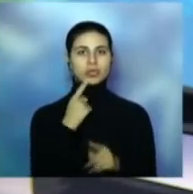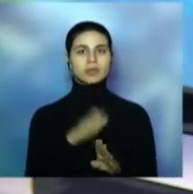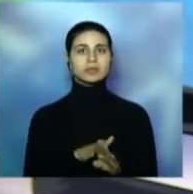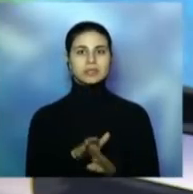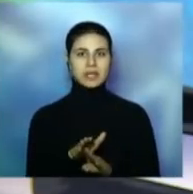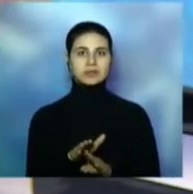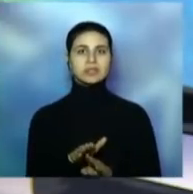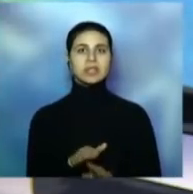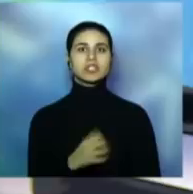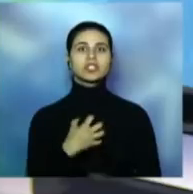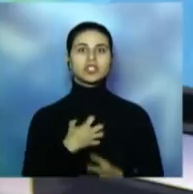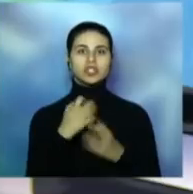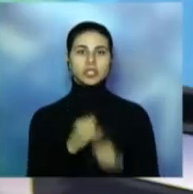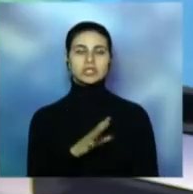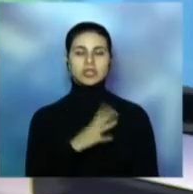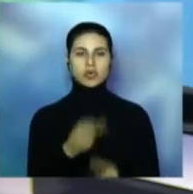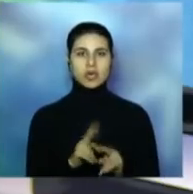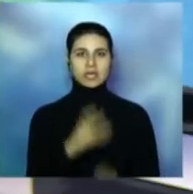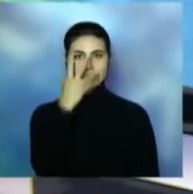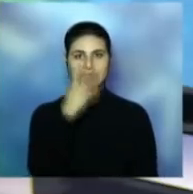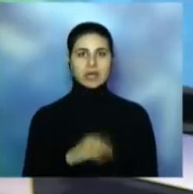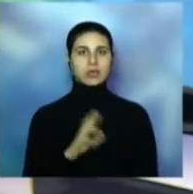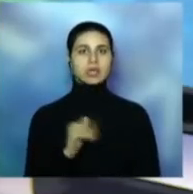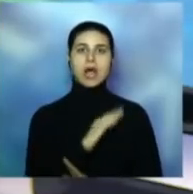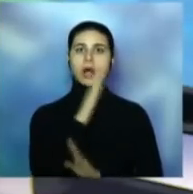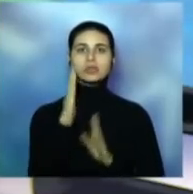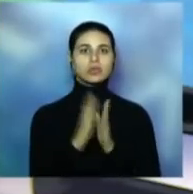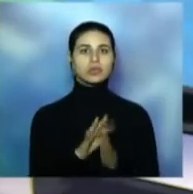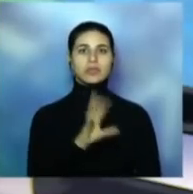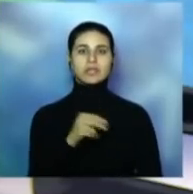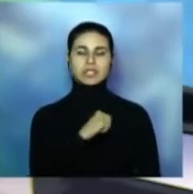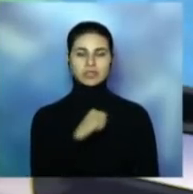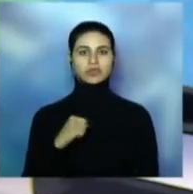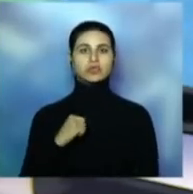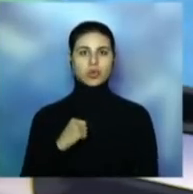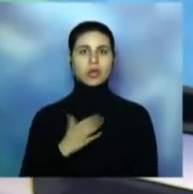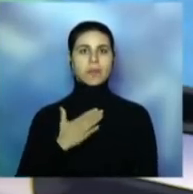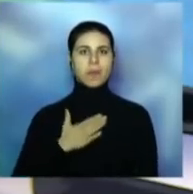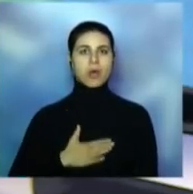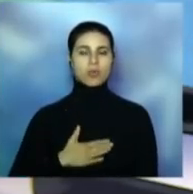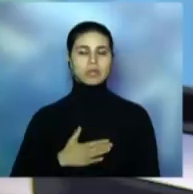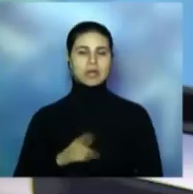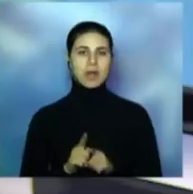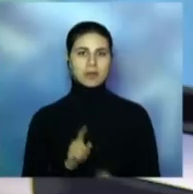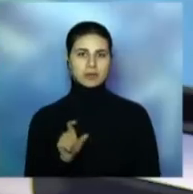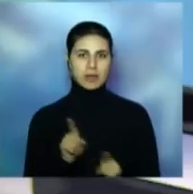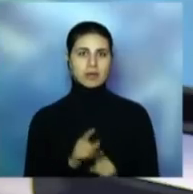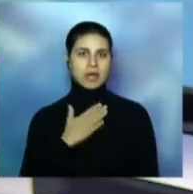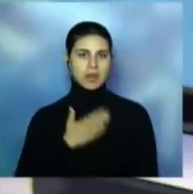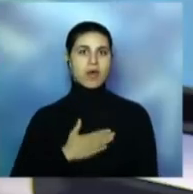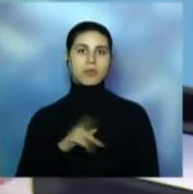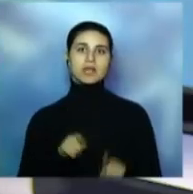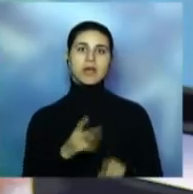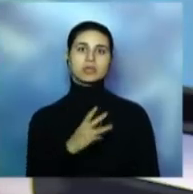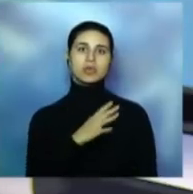სავსე, ჯანსაღი იყოს ეს სხეული და აბსოლუტურად ყველაფერში საკუთარი თავით ადეკვატურ კმაყოფილებაში, რომ ხან